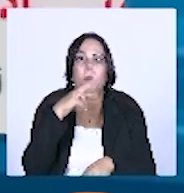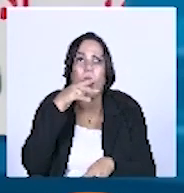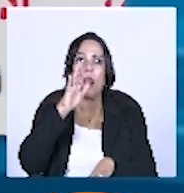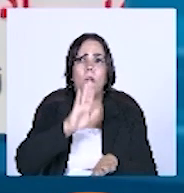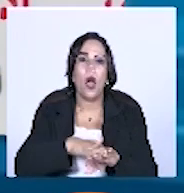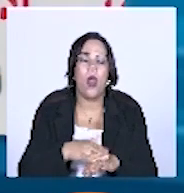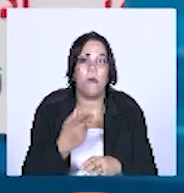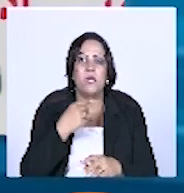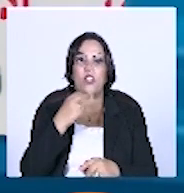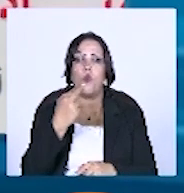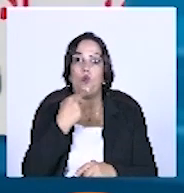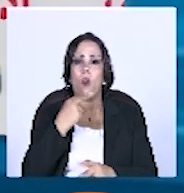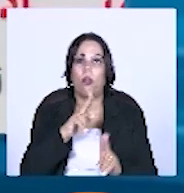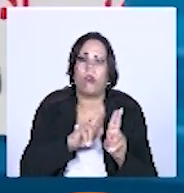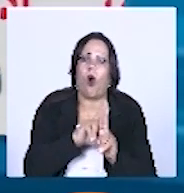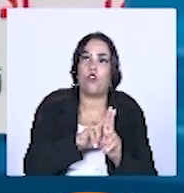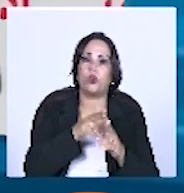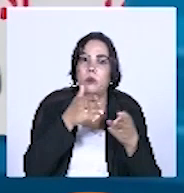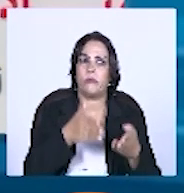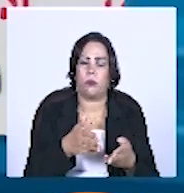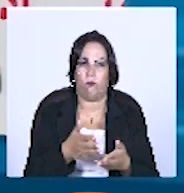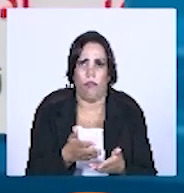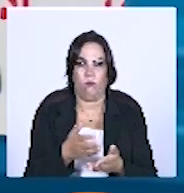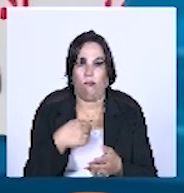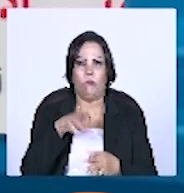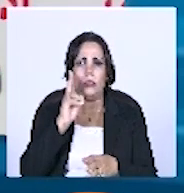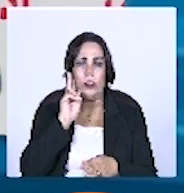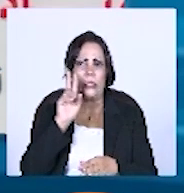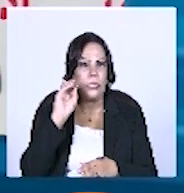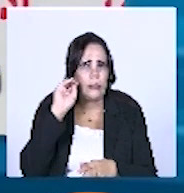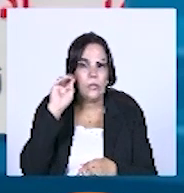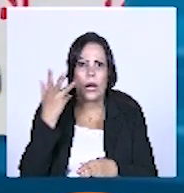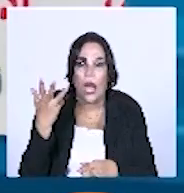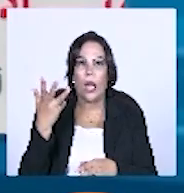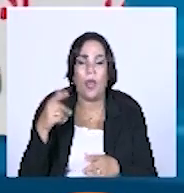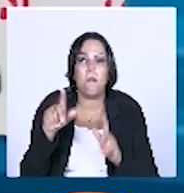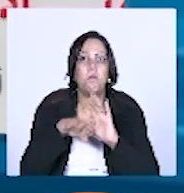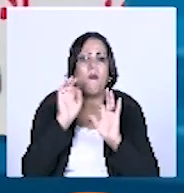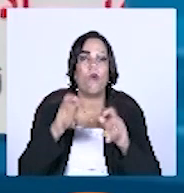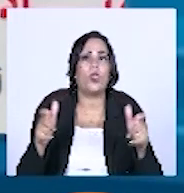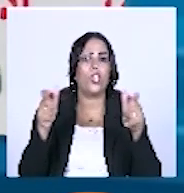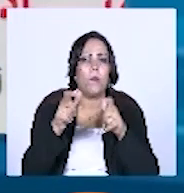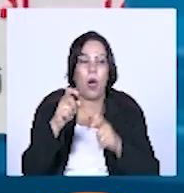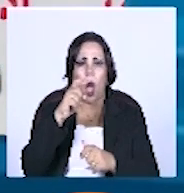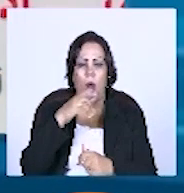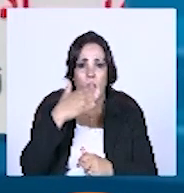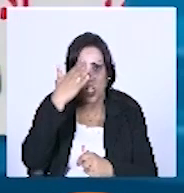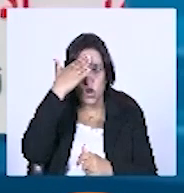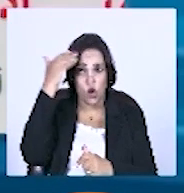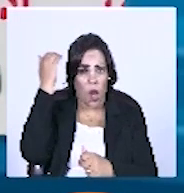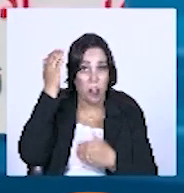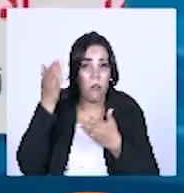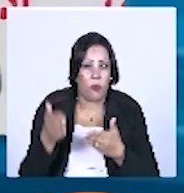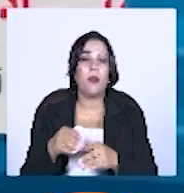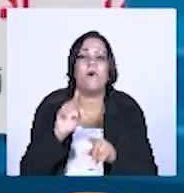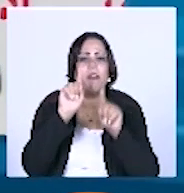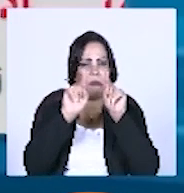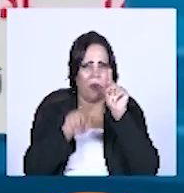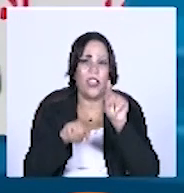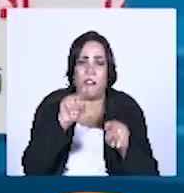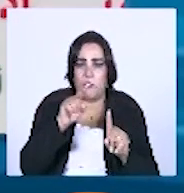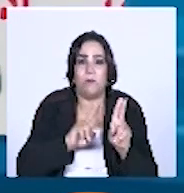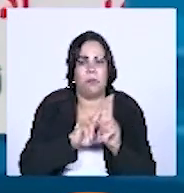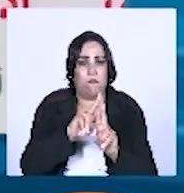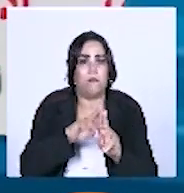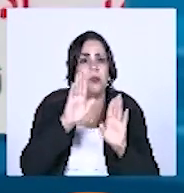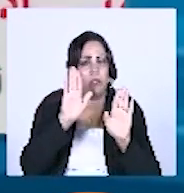في في المجتمع ده وانا استغربت يعني مجتمعات افترض يعني مجتمعات صعيديه لكن موجود مساله التحرش